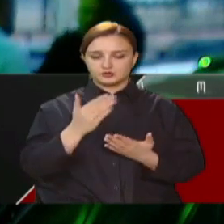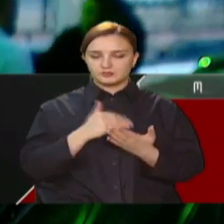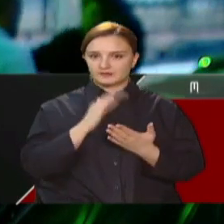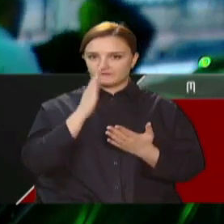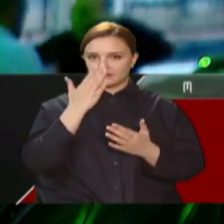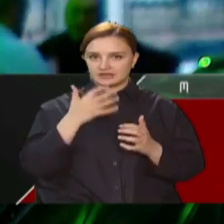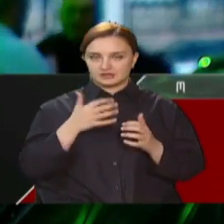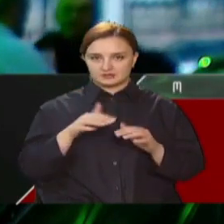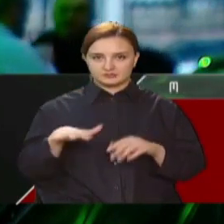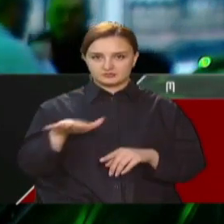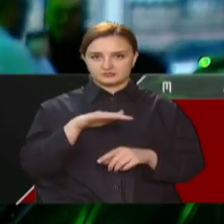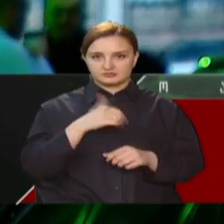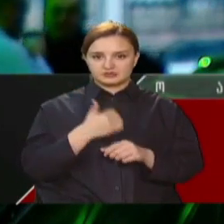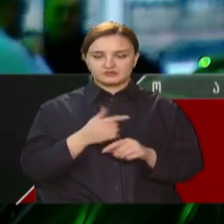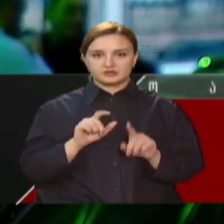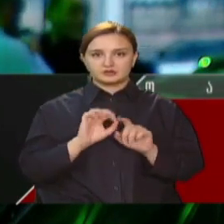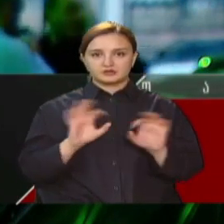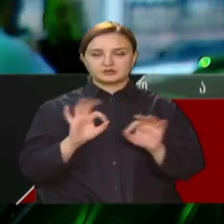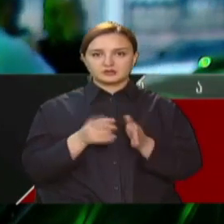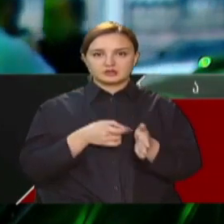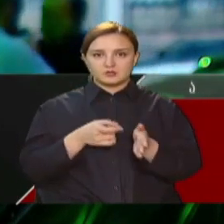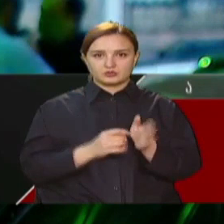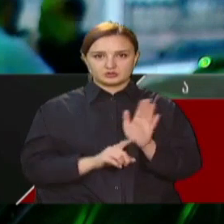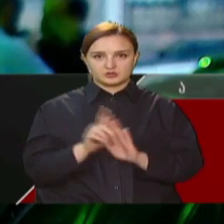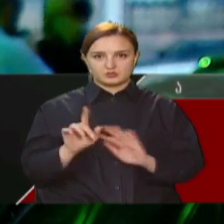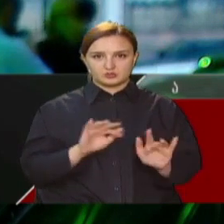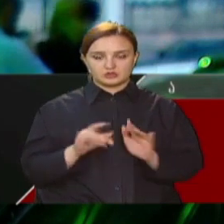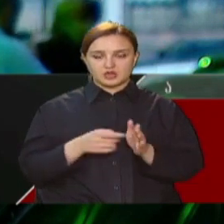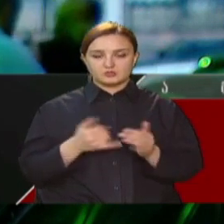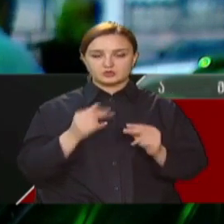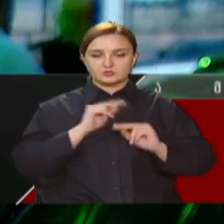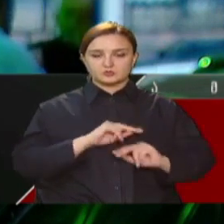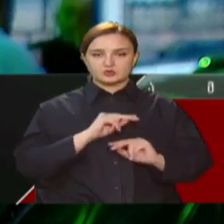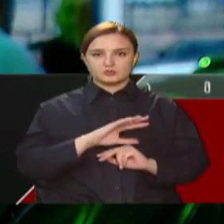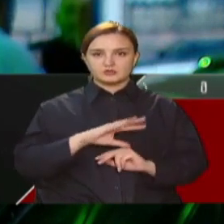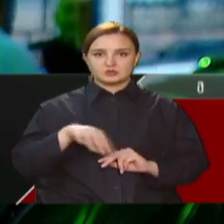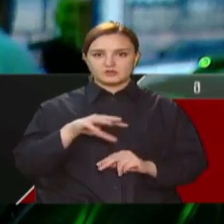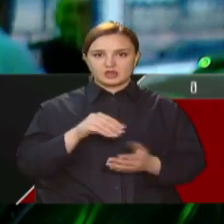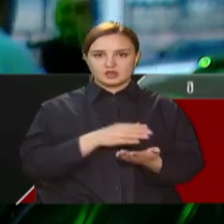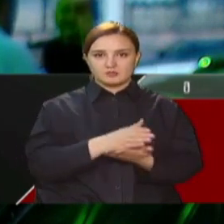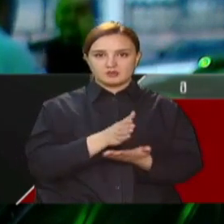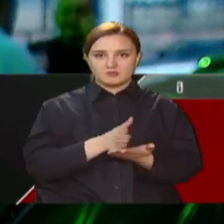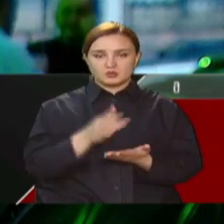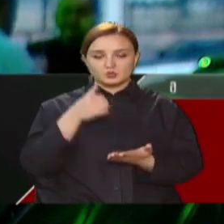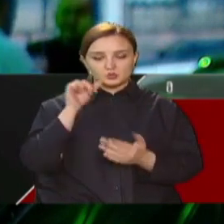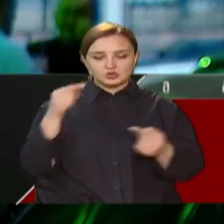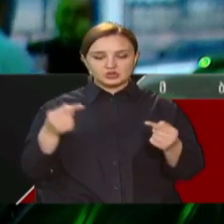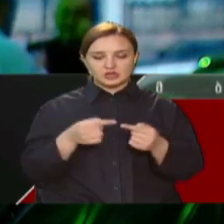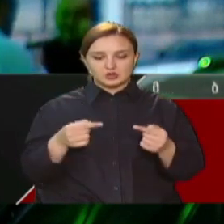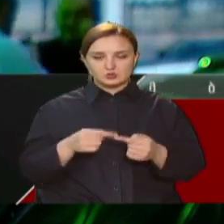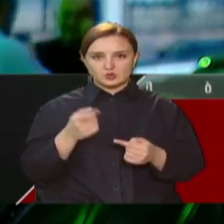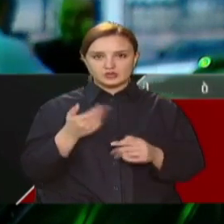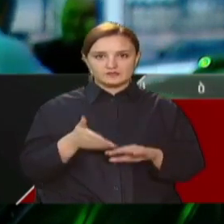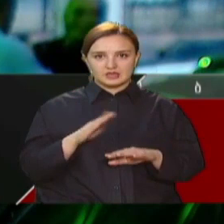საბურთალოს მთავარ სამართველოში დაიწყო გამოკითხვის პროცედურები. გამოძიება მუშაობს ახლა ყველა მიმართულებით, სწორედ გუშინ დაზუსტდა და ოდნამ